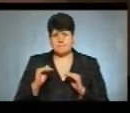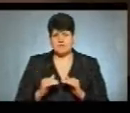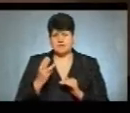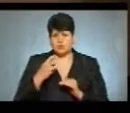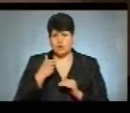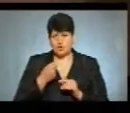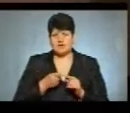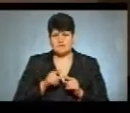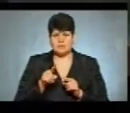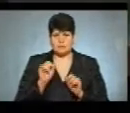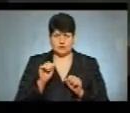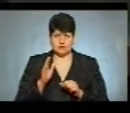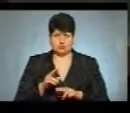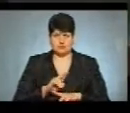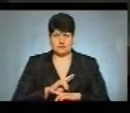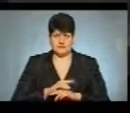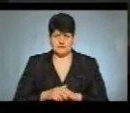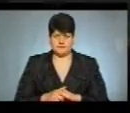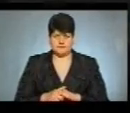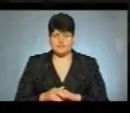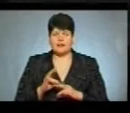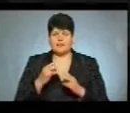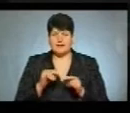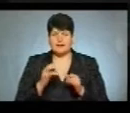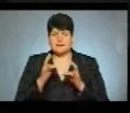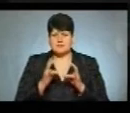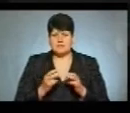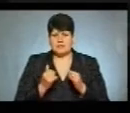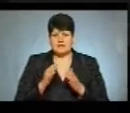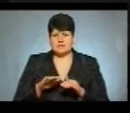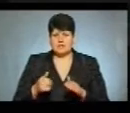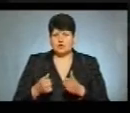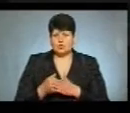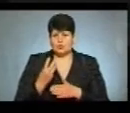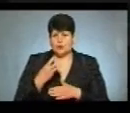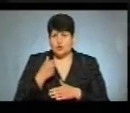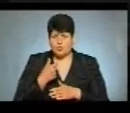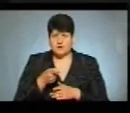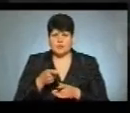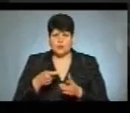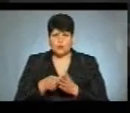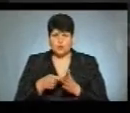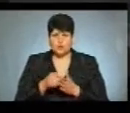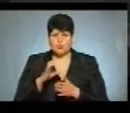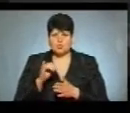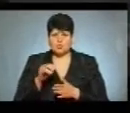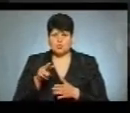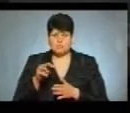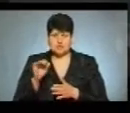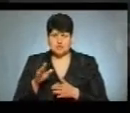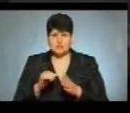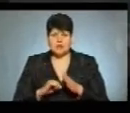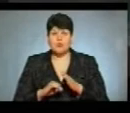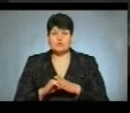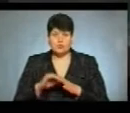може бути смертельною. Найнебезпечніше для діток до 3 років, яких кормлять сумішами на основі